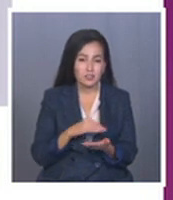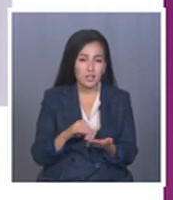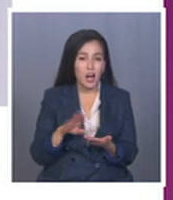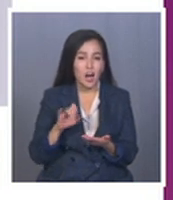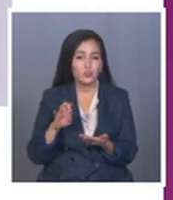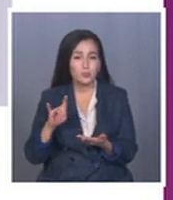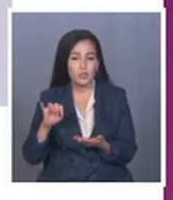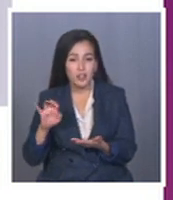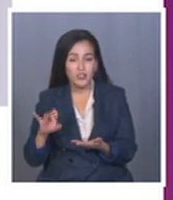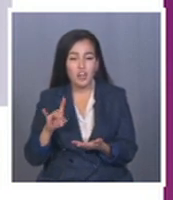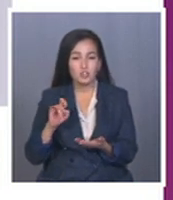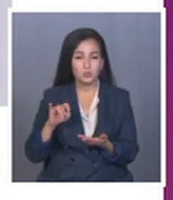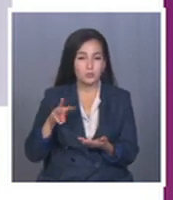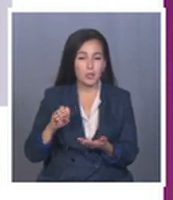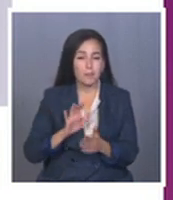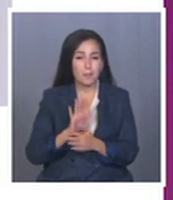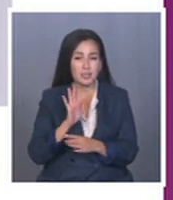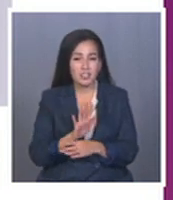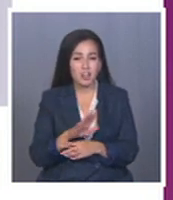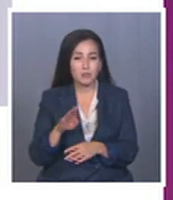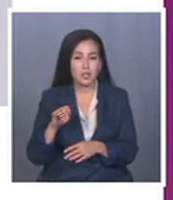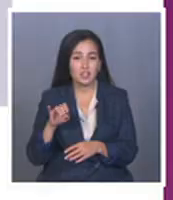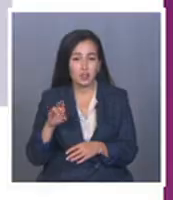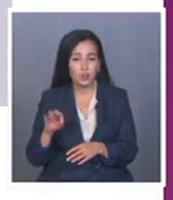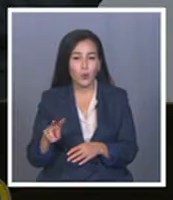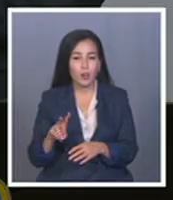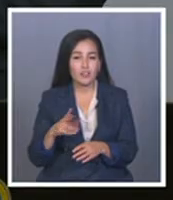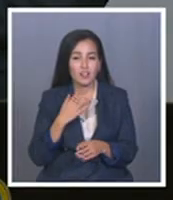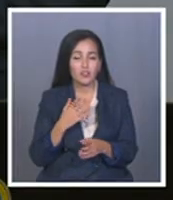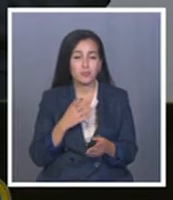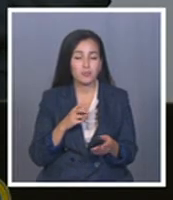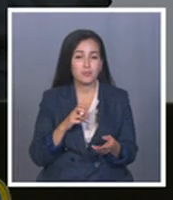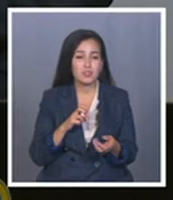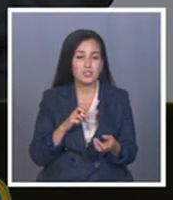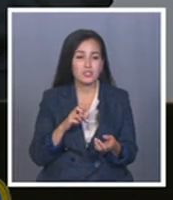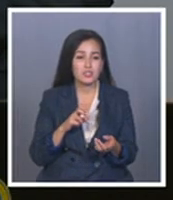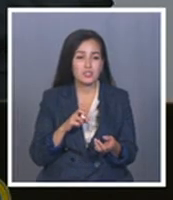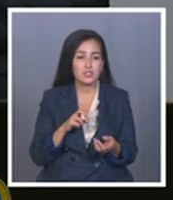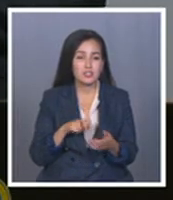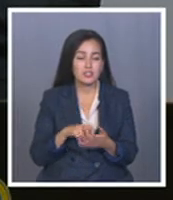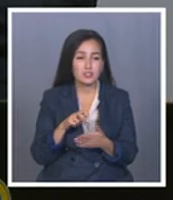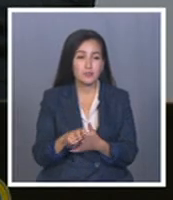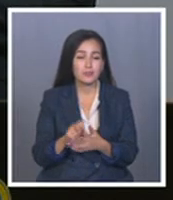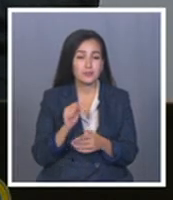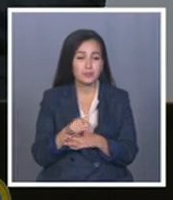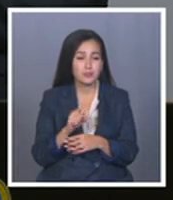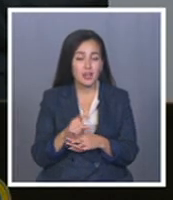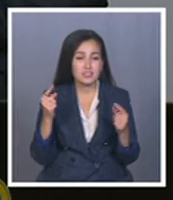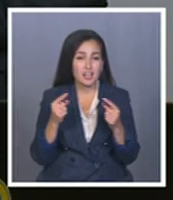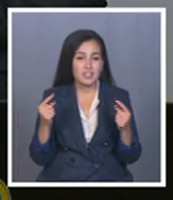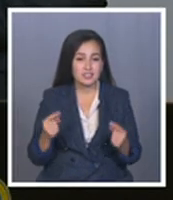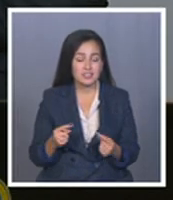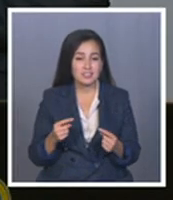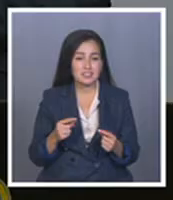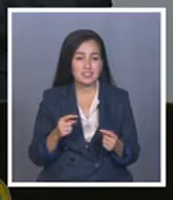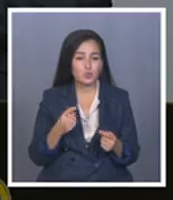автобиографии, резюме, приказов, протоколов, деловых писем. Задание. Ребята, соотнесите термины и